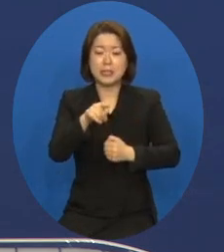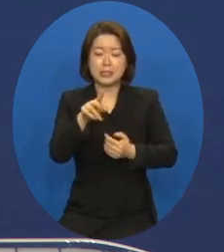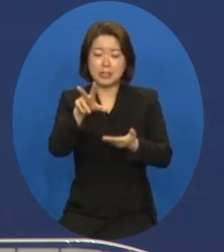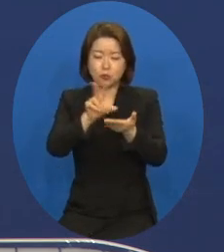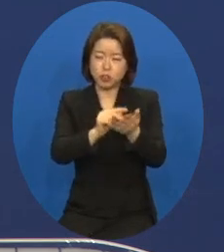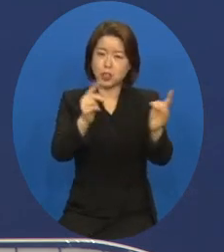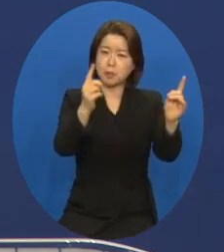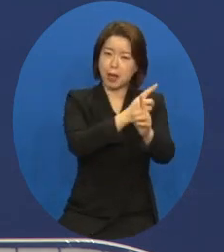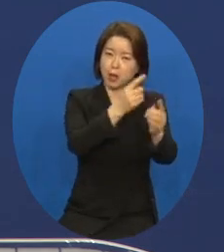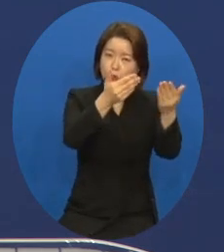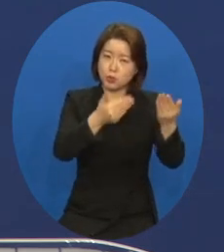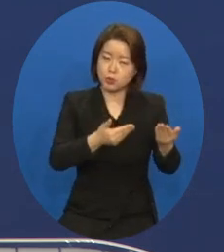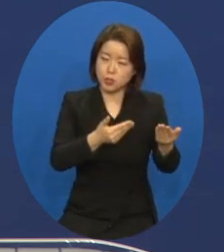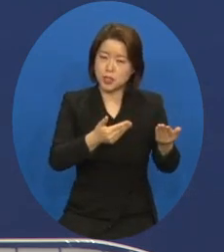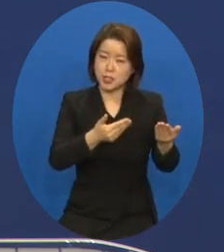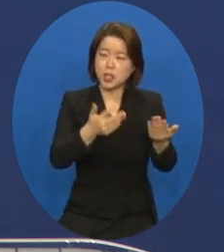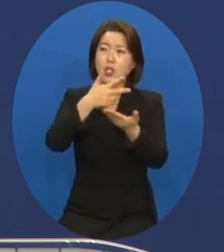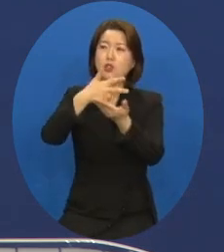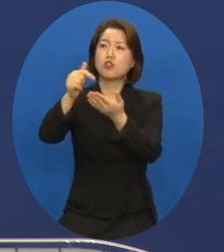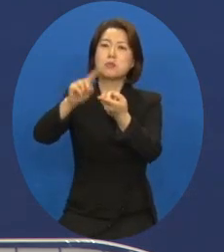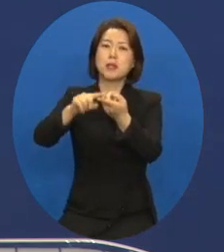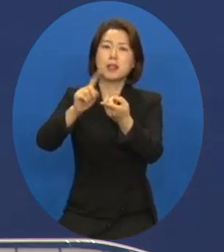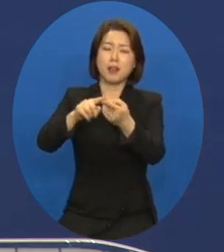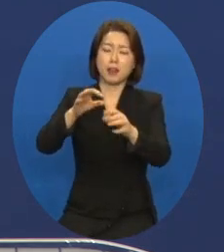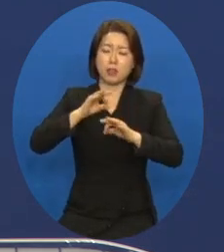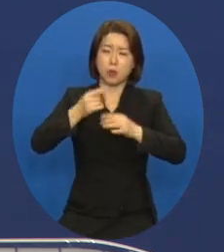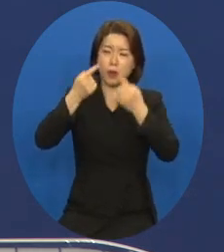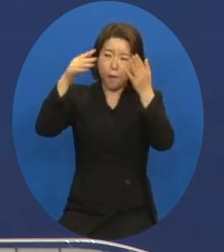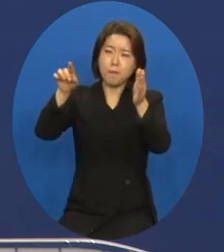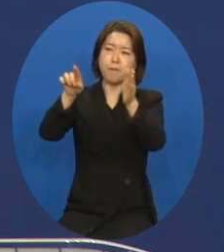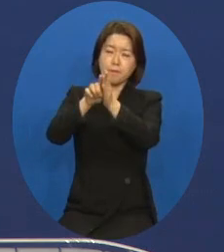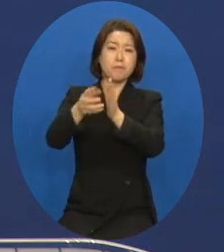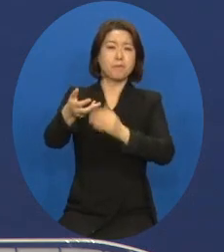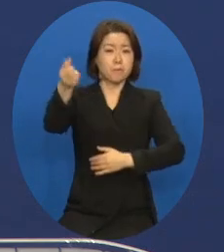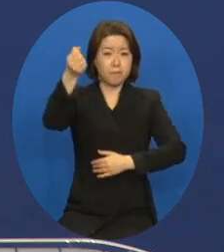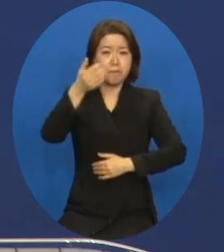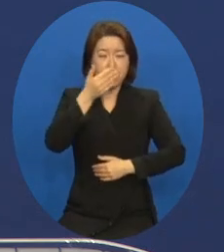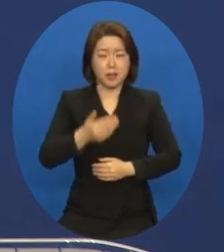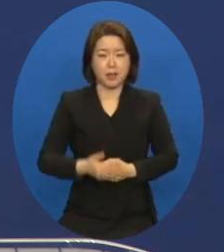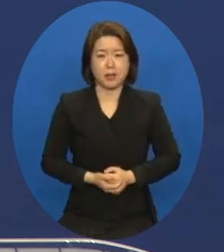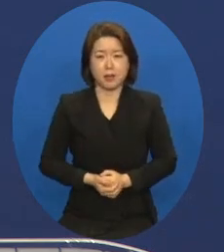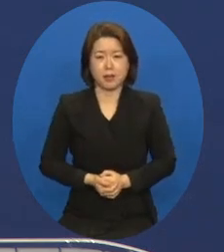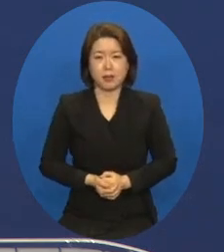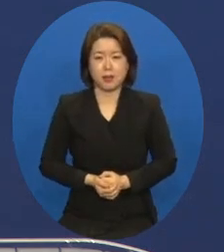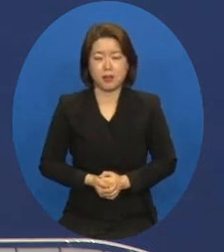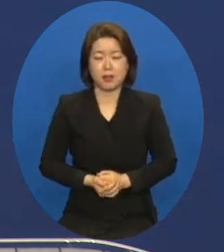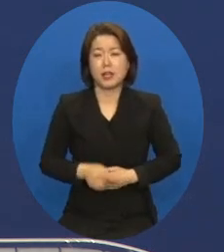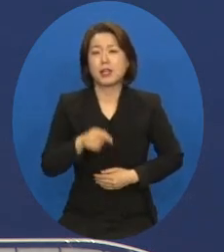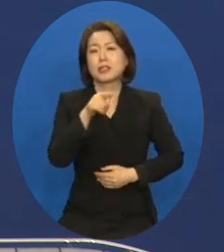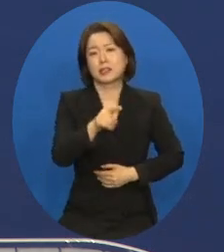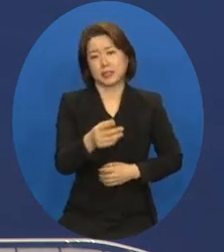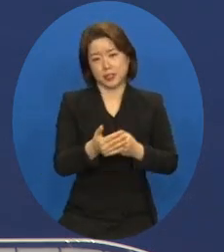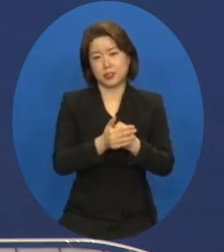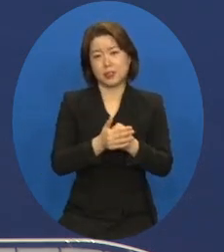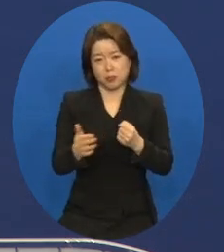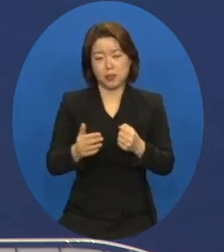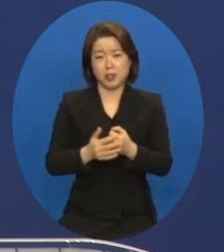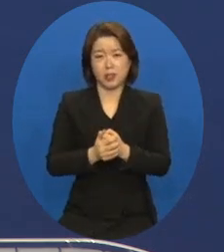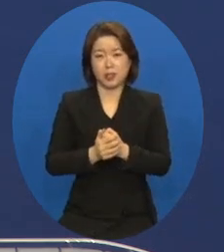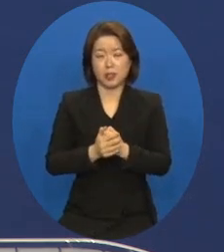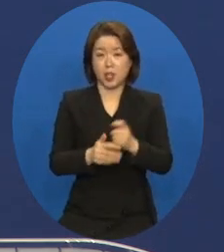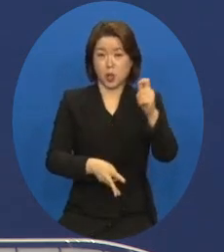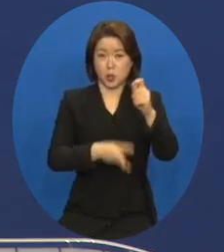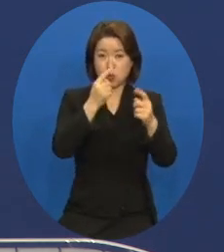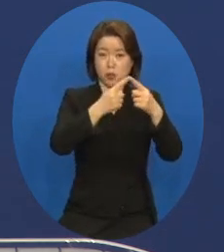바꾸시는 주님에 대한 놀라운 확신을 가질 수 있었던 겁니다 그것 때문에 고린도